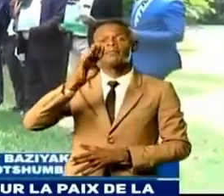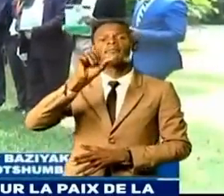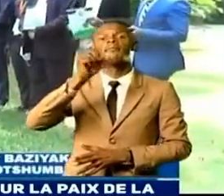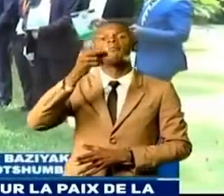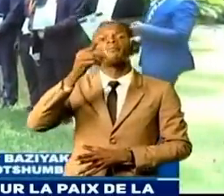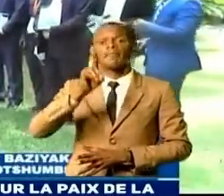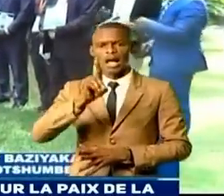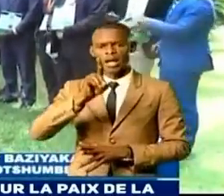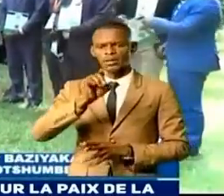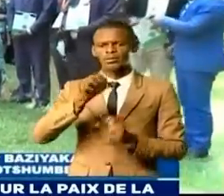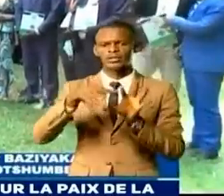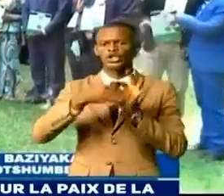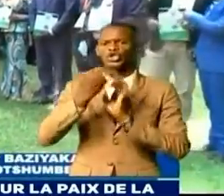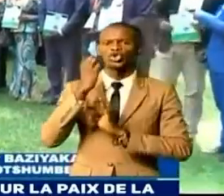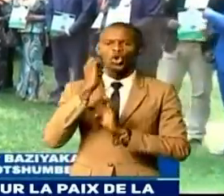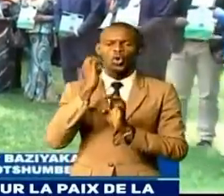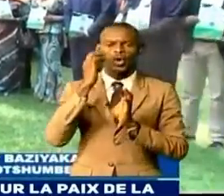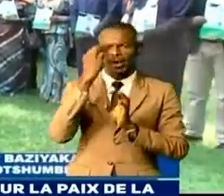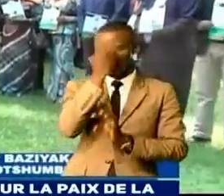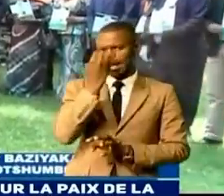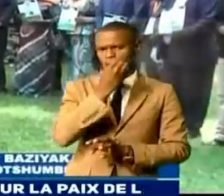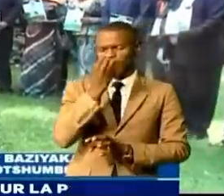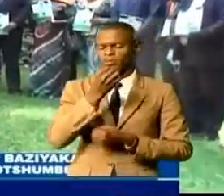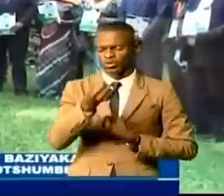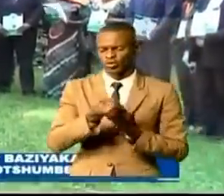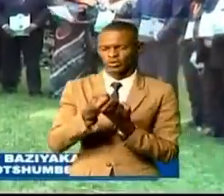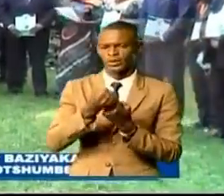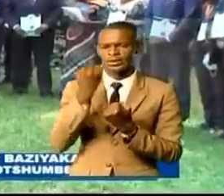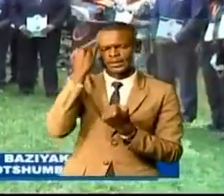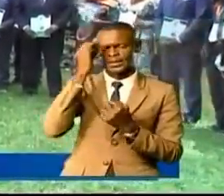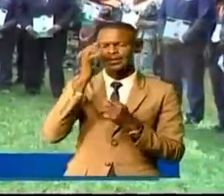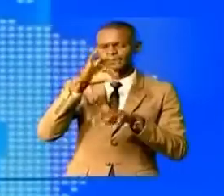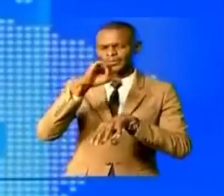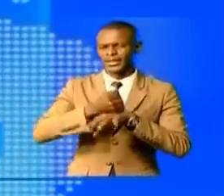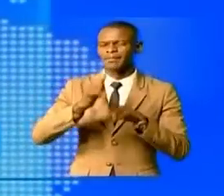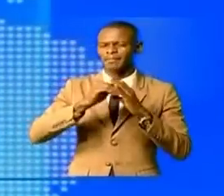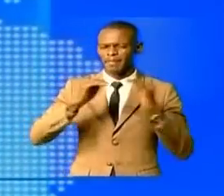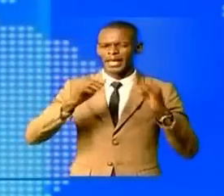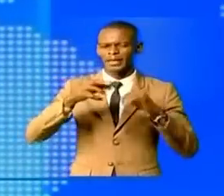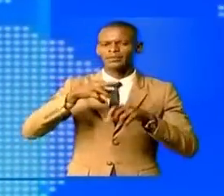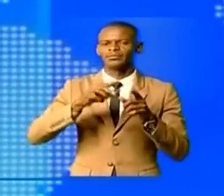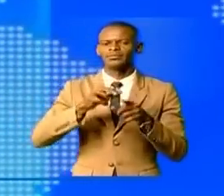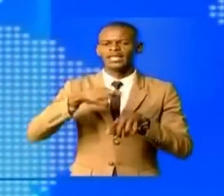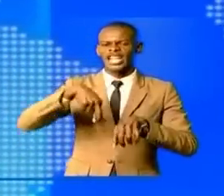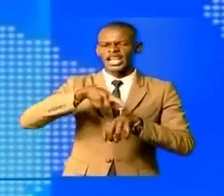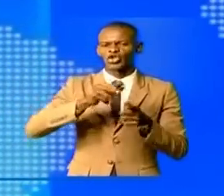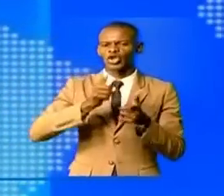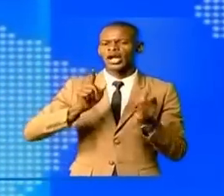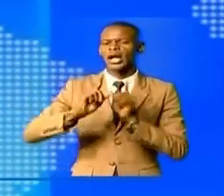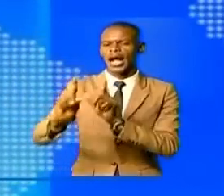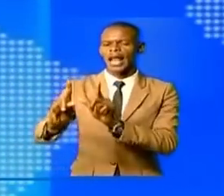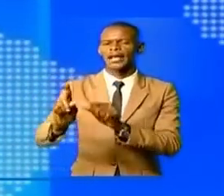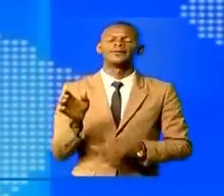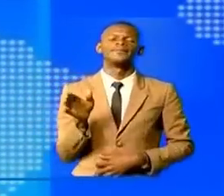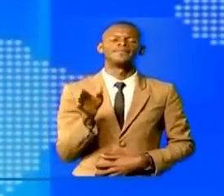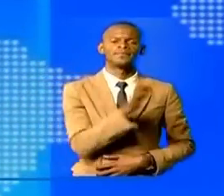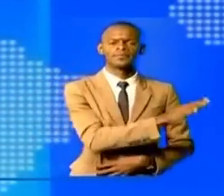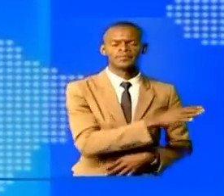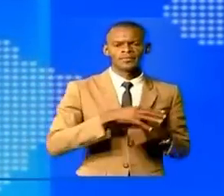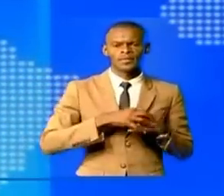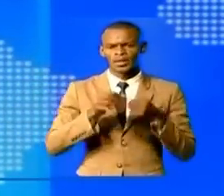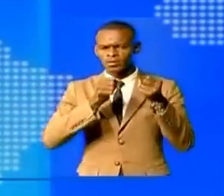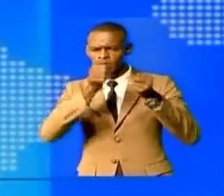pour la promotion de la culture de la paix dans la région des Grands Lacs. Martin Bakolé, champion de boxe dans